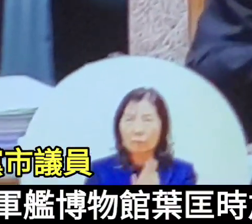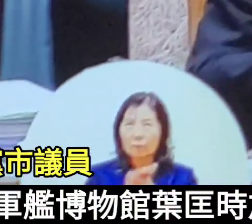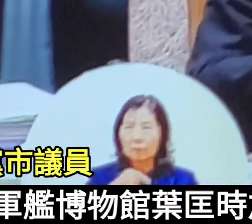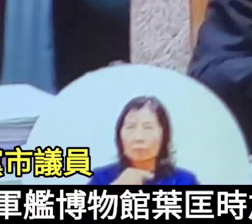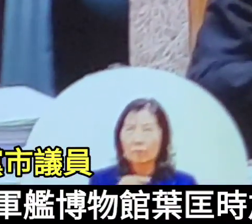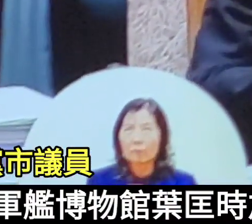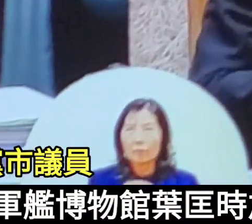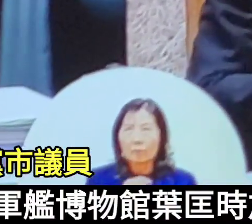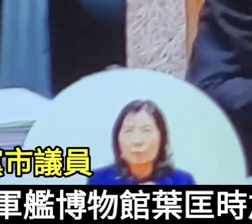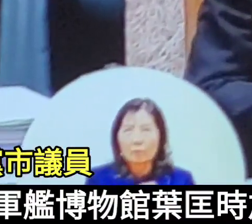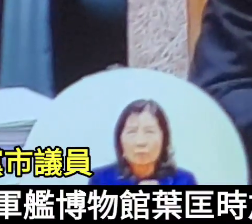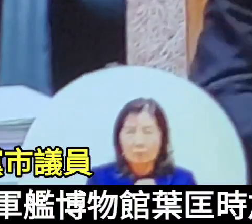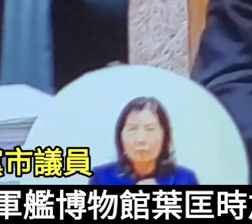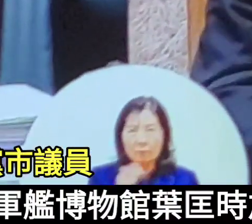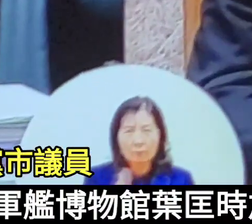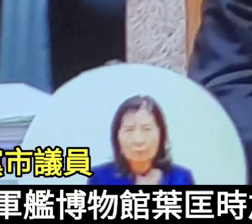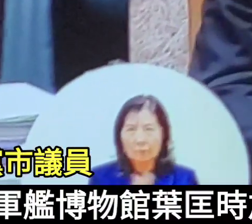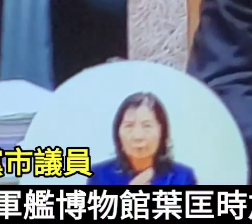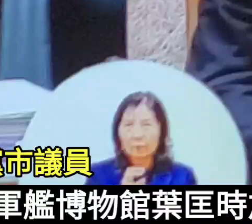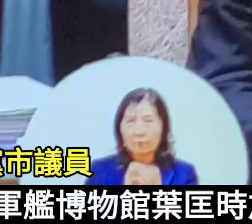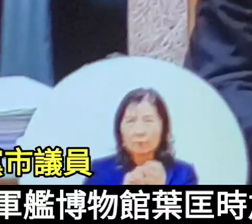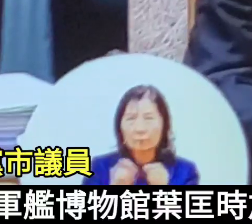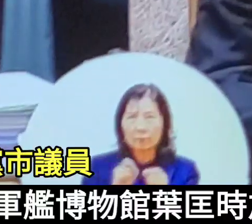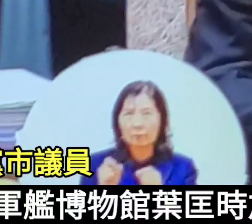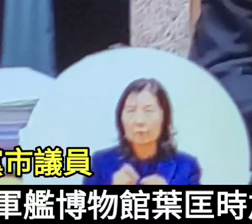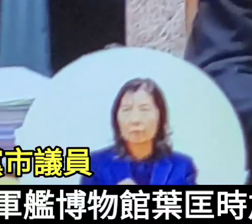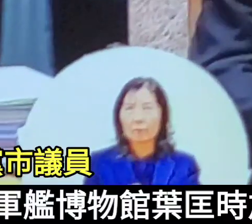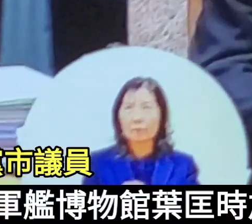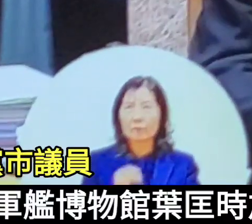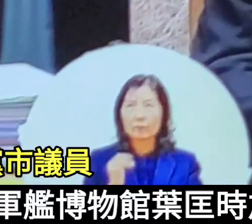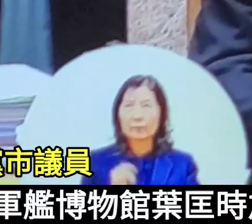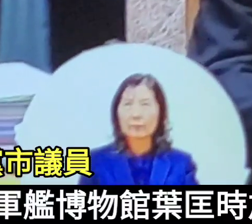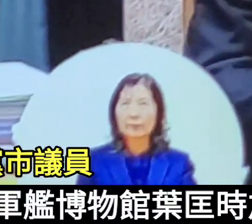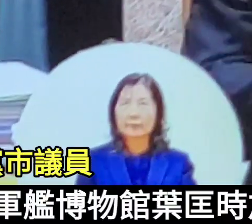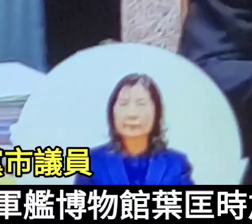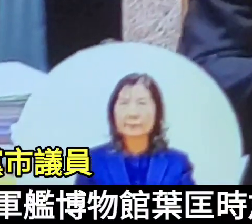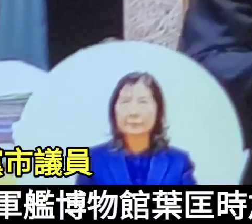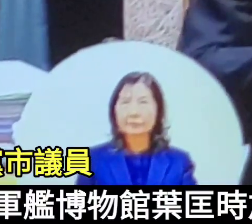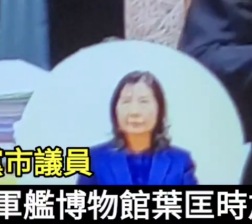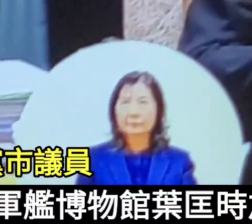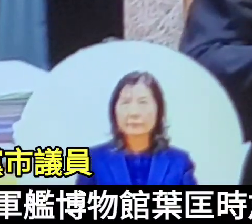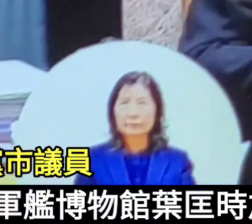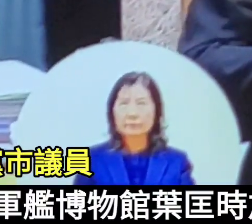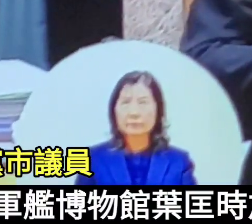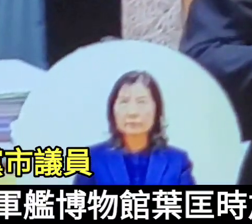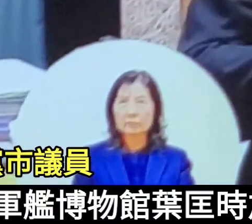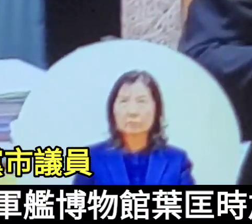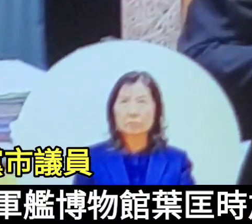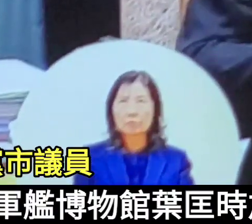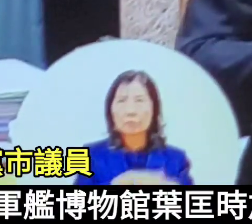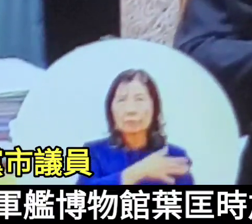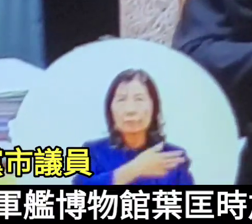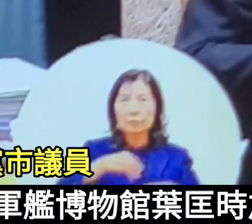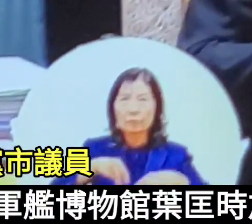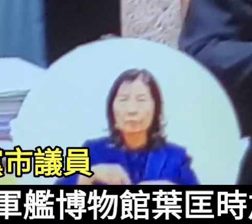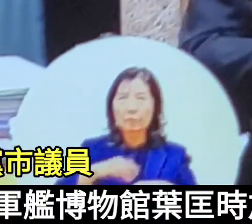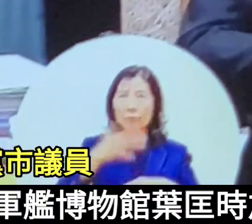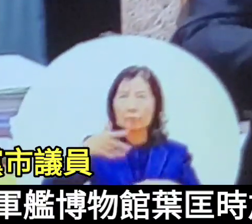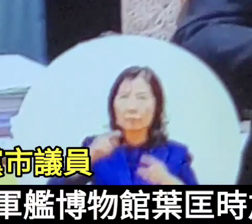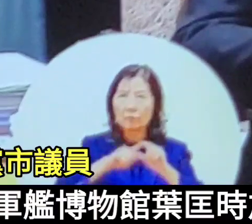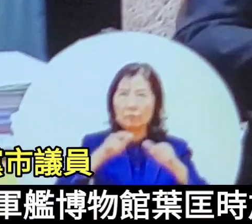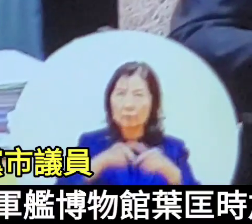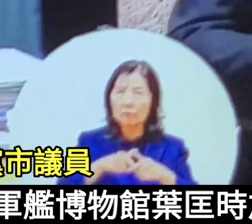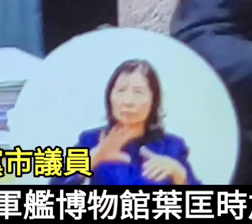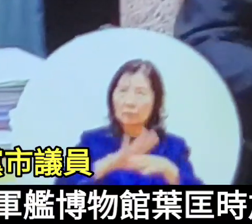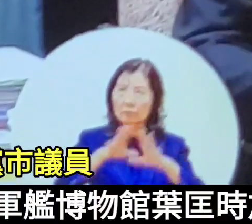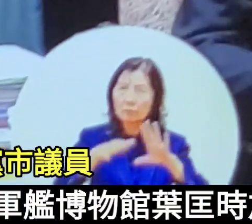谨慎来做一个评估规划。那至于说是不是一定跟这个流行音乐中心或文化中心这个结合，我